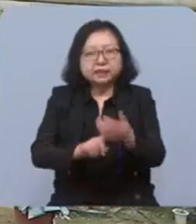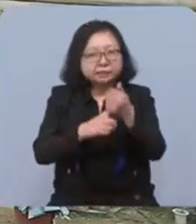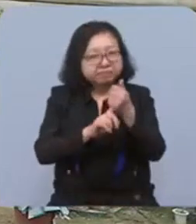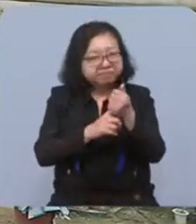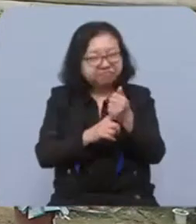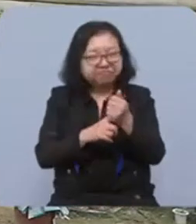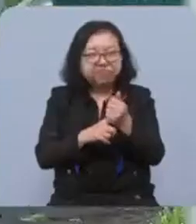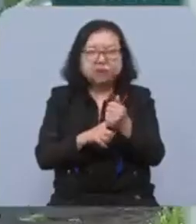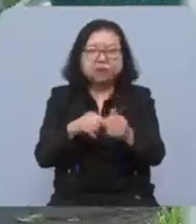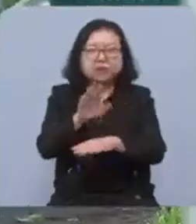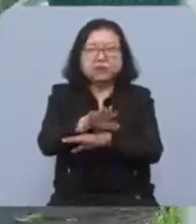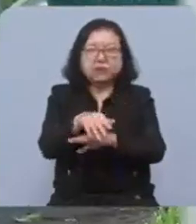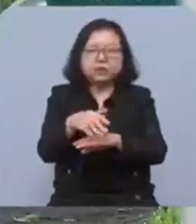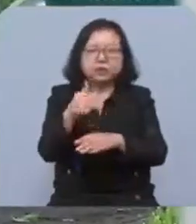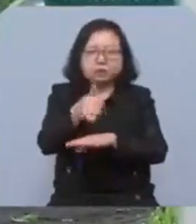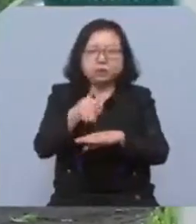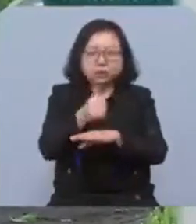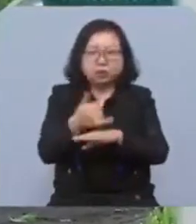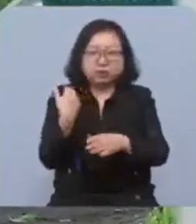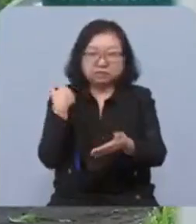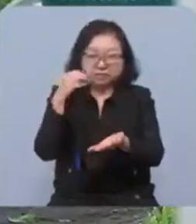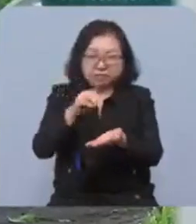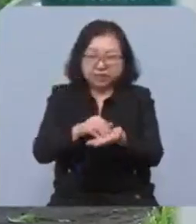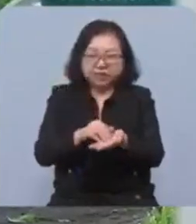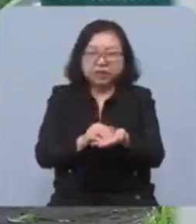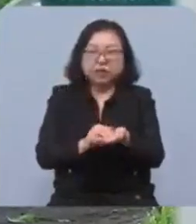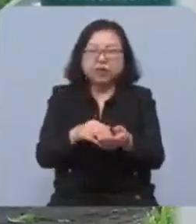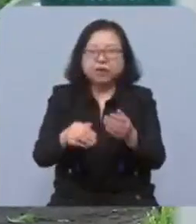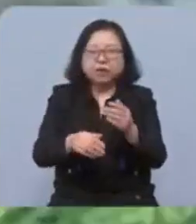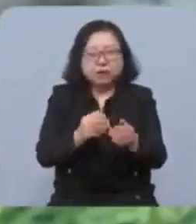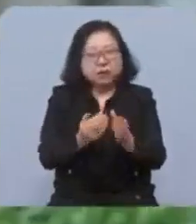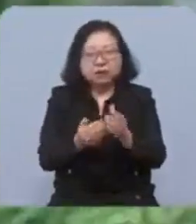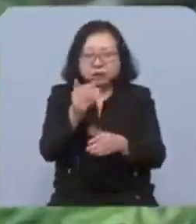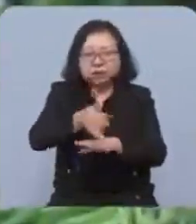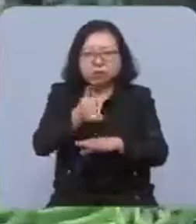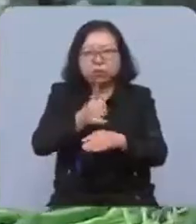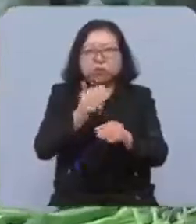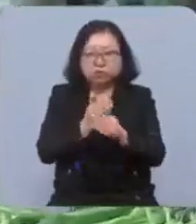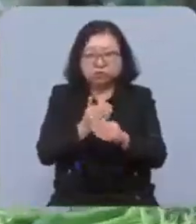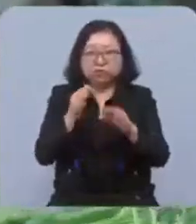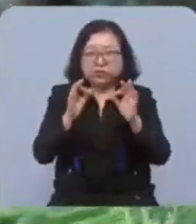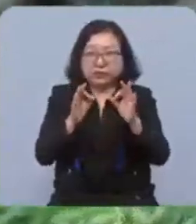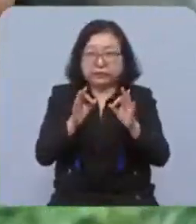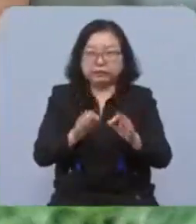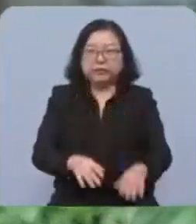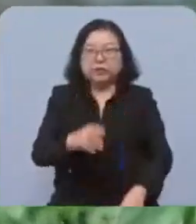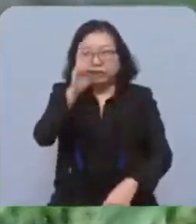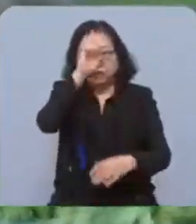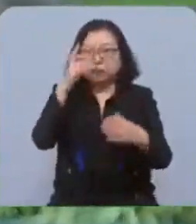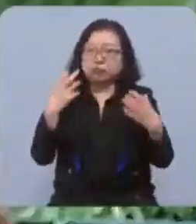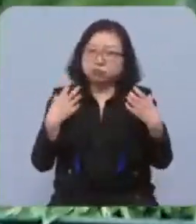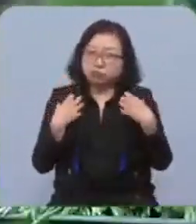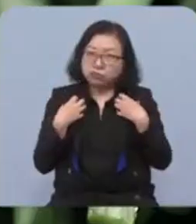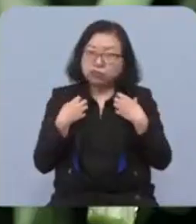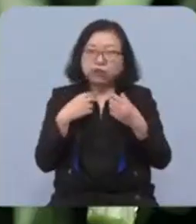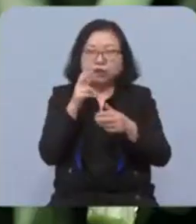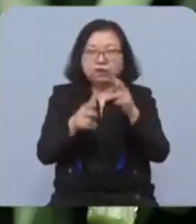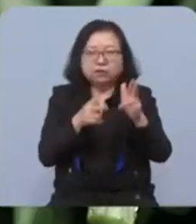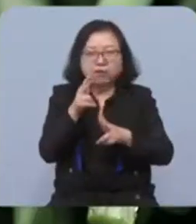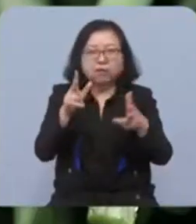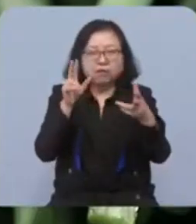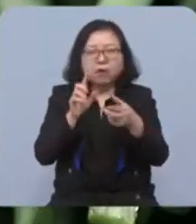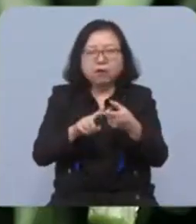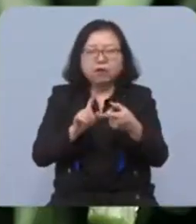증평으로 귀농해 부추 등 6가지 작물을 재배하고 있는 김남철씨 김씨는 정부의 로컬푸드와 관련한 홍보 강의를